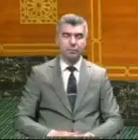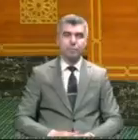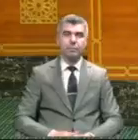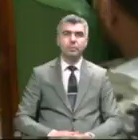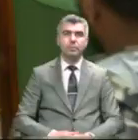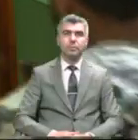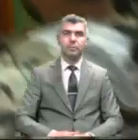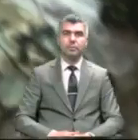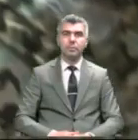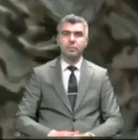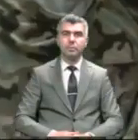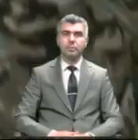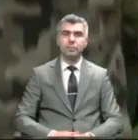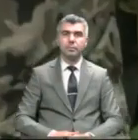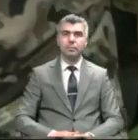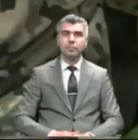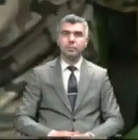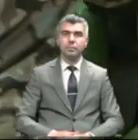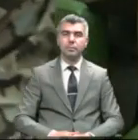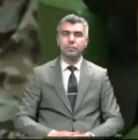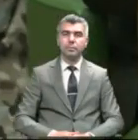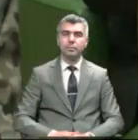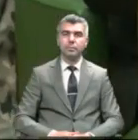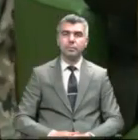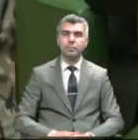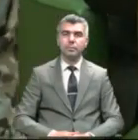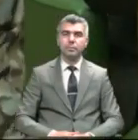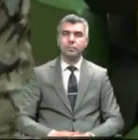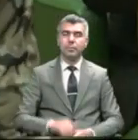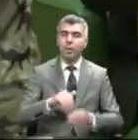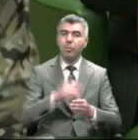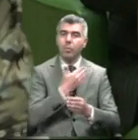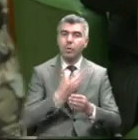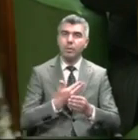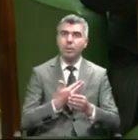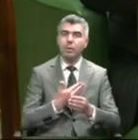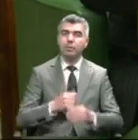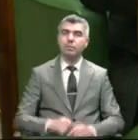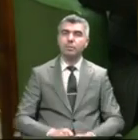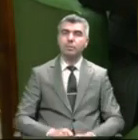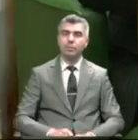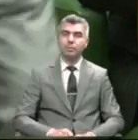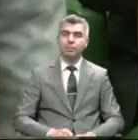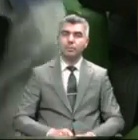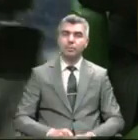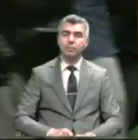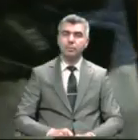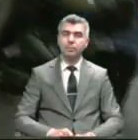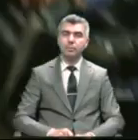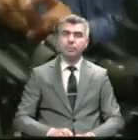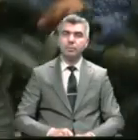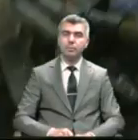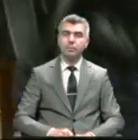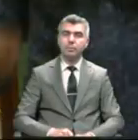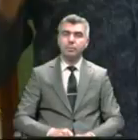تفضل السيد المستشار تفضل السيد المستشار لك الكلمه بسم الله الرحمن الرحيم تفضل السيد المستشار لك